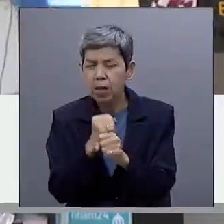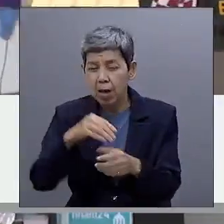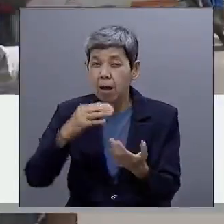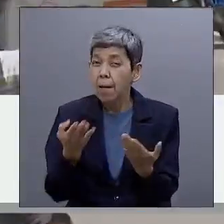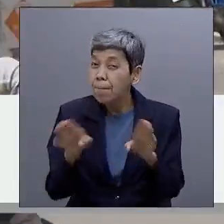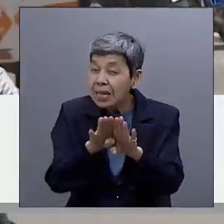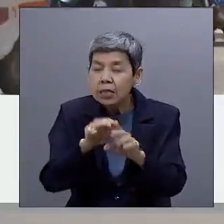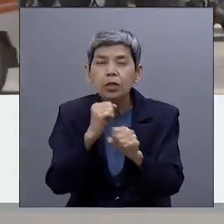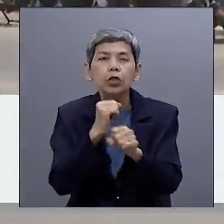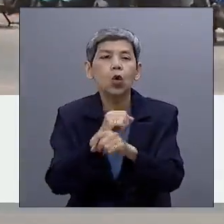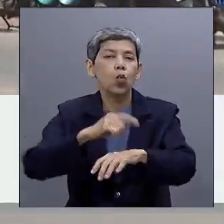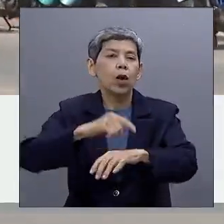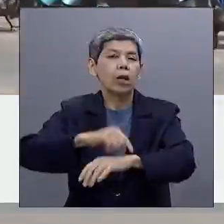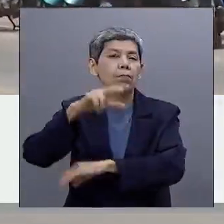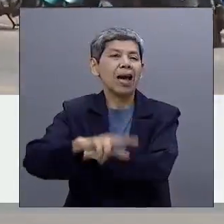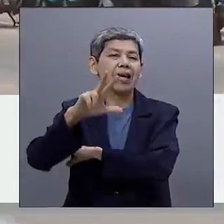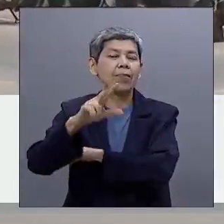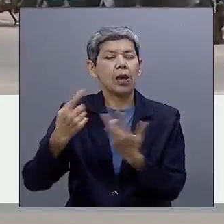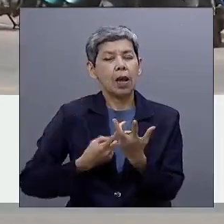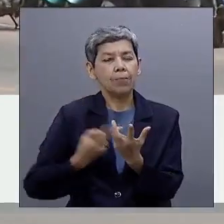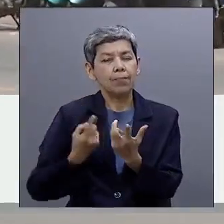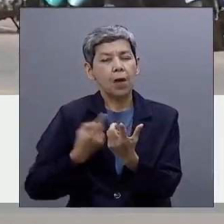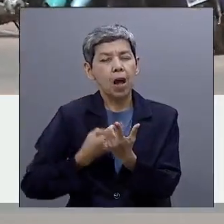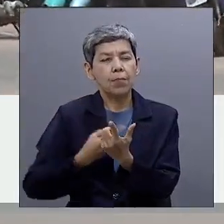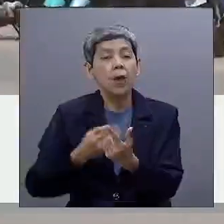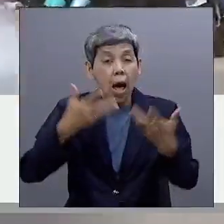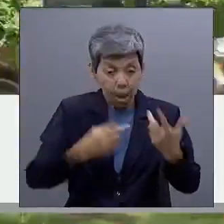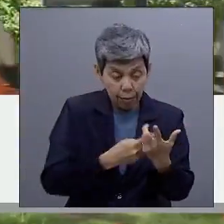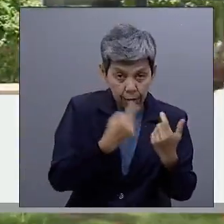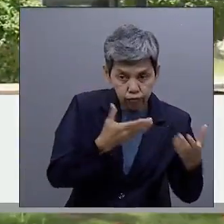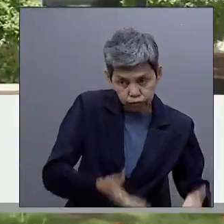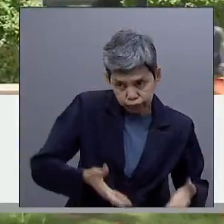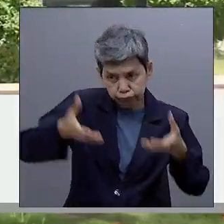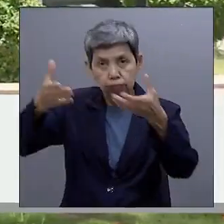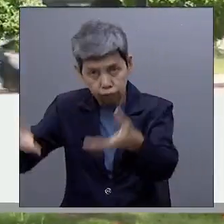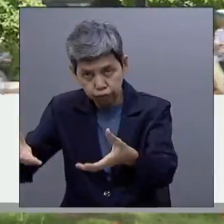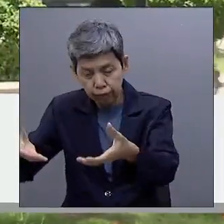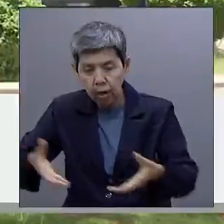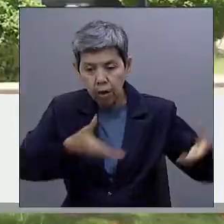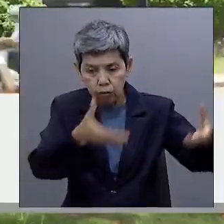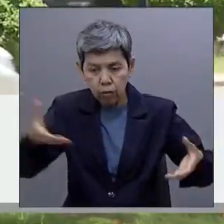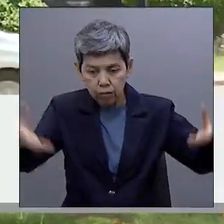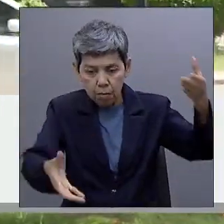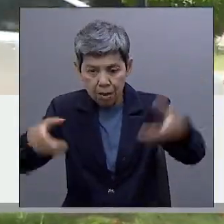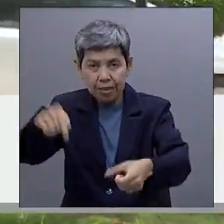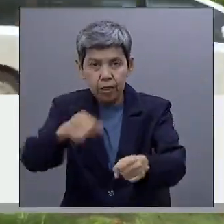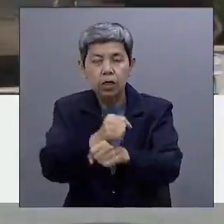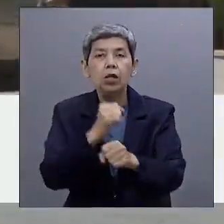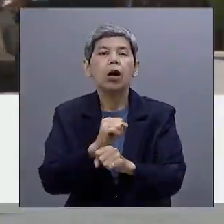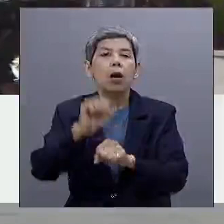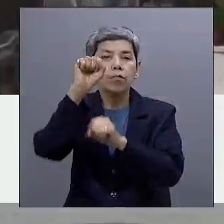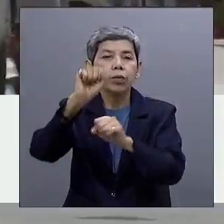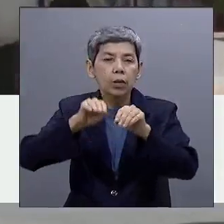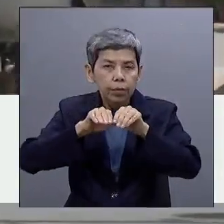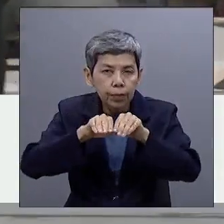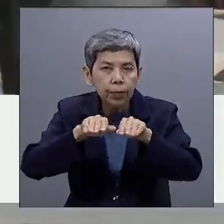ในเวลา15นาฬิกาแล้วก็จะมีการนับคะแนนที่หน่วยเลือกตั้งก่อนแล้วก็จะนำคะแนนทั้งหมดเนี่ยไปรวมกันเพื่อที่จะประกาศผลการเลือกตั้ง